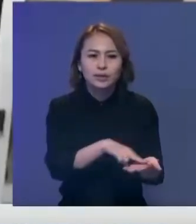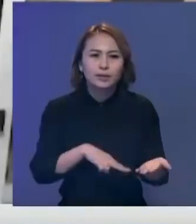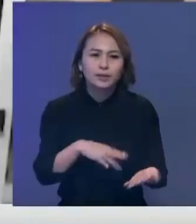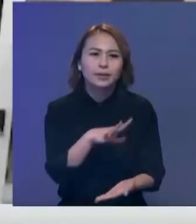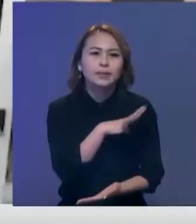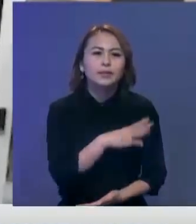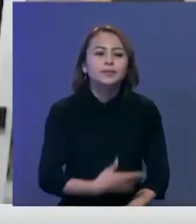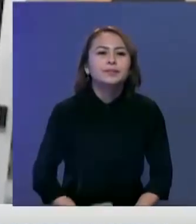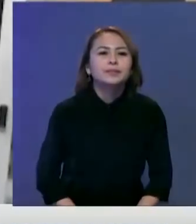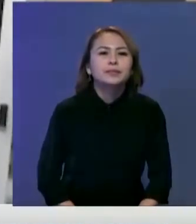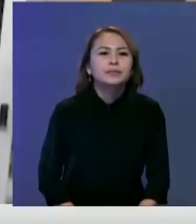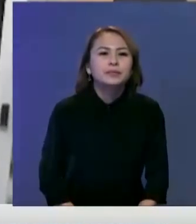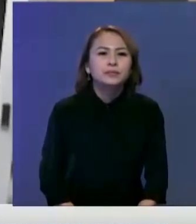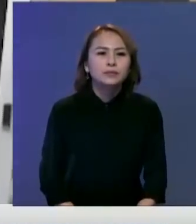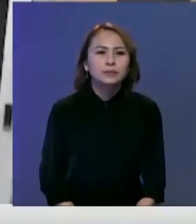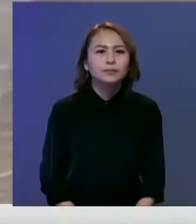тұркелген.